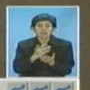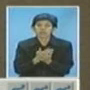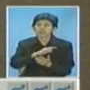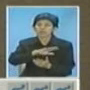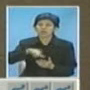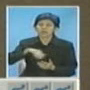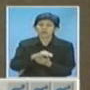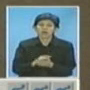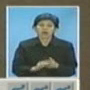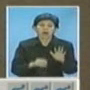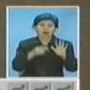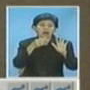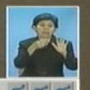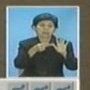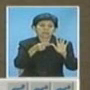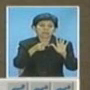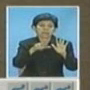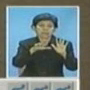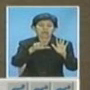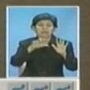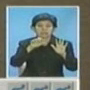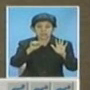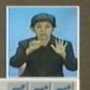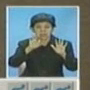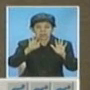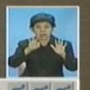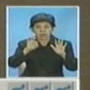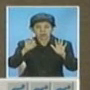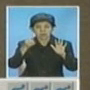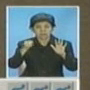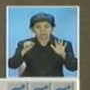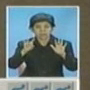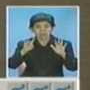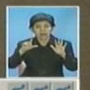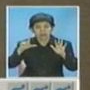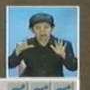53,918 ล้านบาท